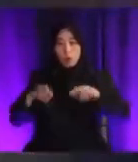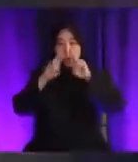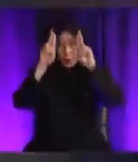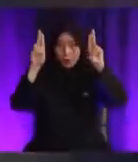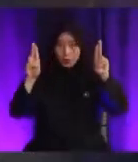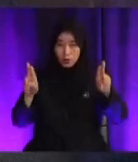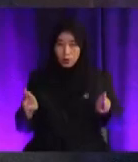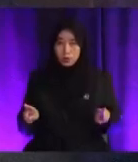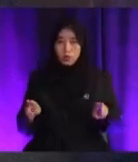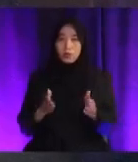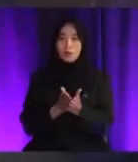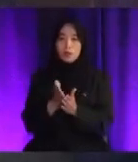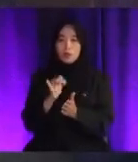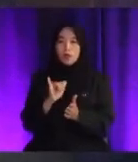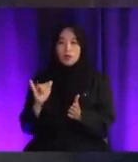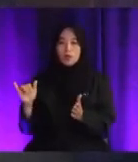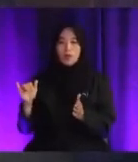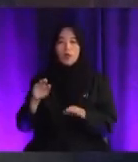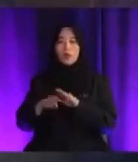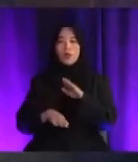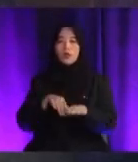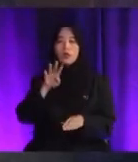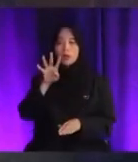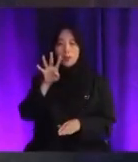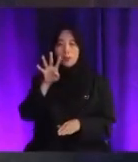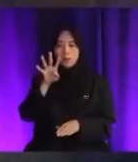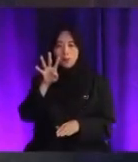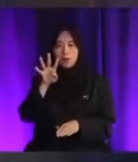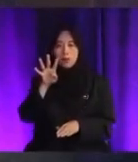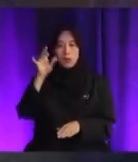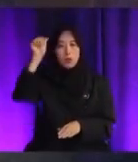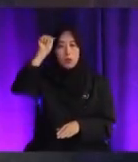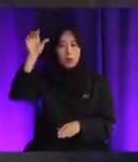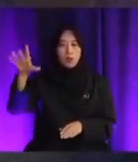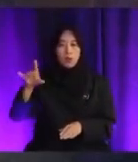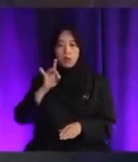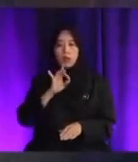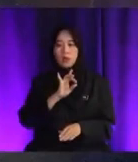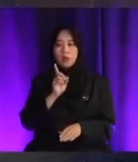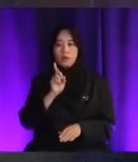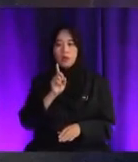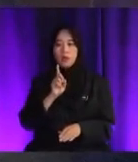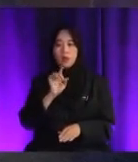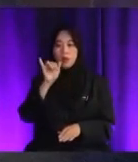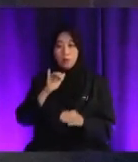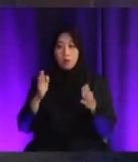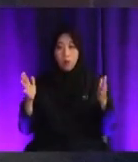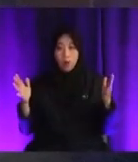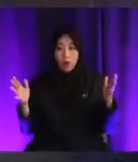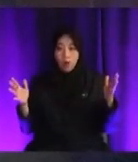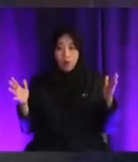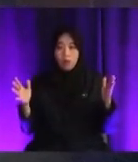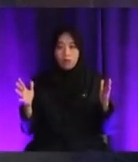Okey. Seterusnya langkah keempat. Okey. Akan pilih fuse mana ya akan nak test. Saya suka yang besar je. Okey,